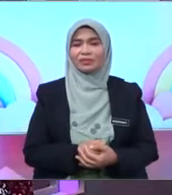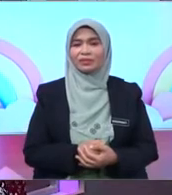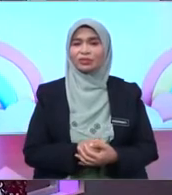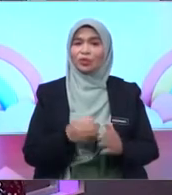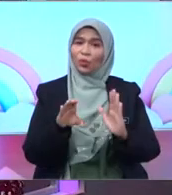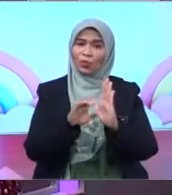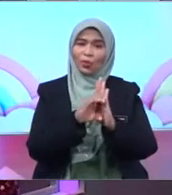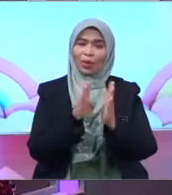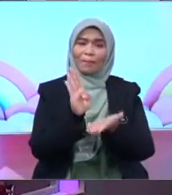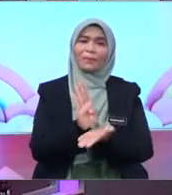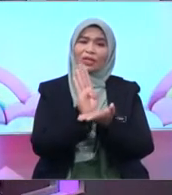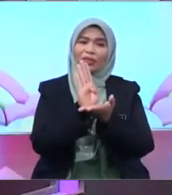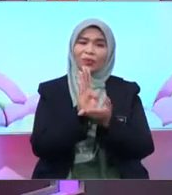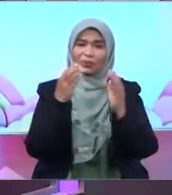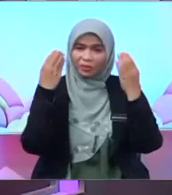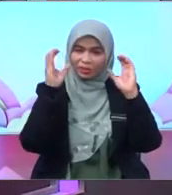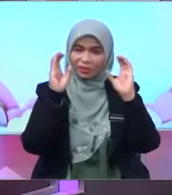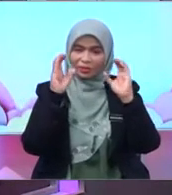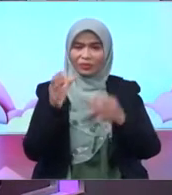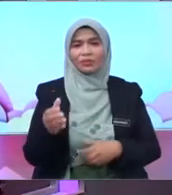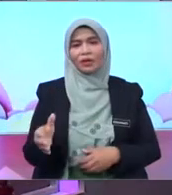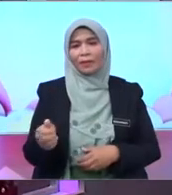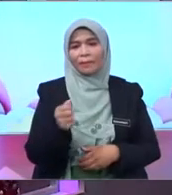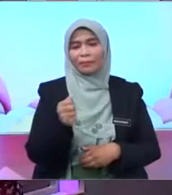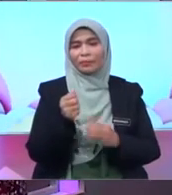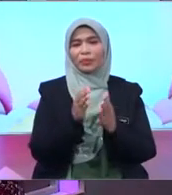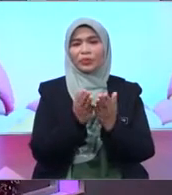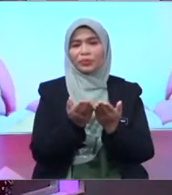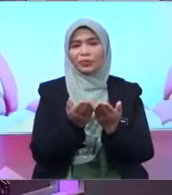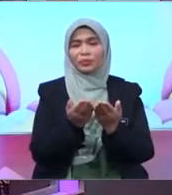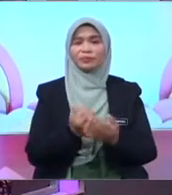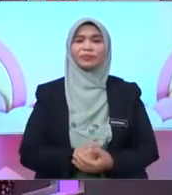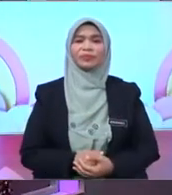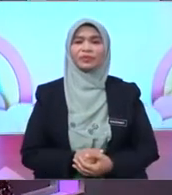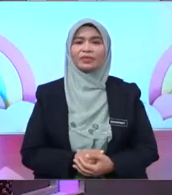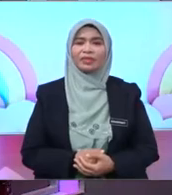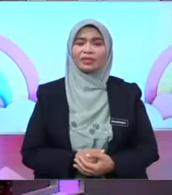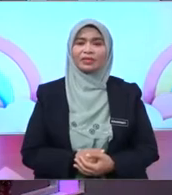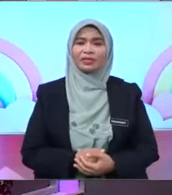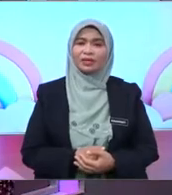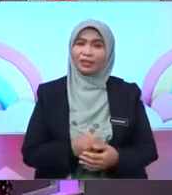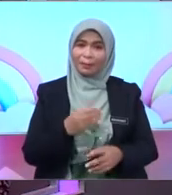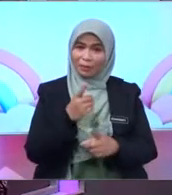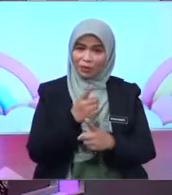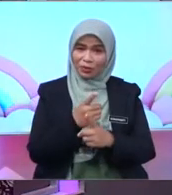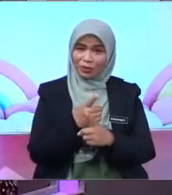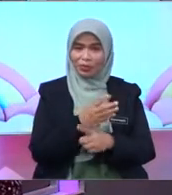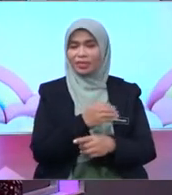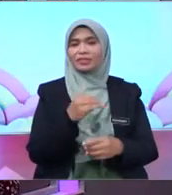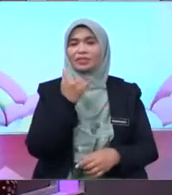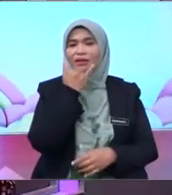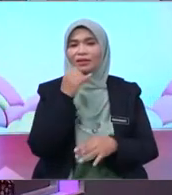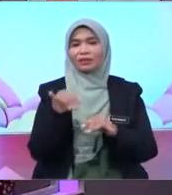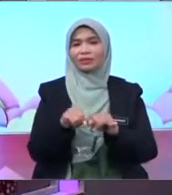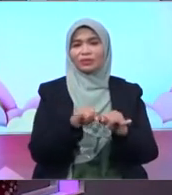membantu burung mengangkat buku itu contoh tingkah laku yang baik tingkah laku betul atau salah pun akan cegokan terangkai